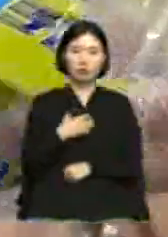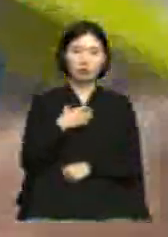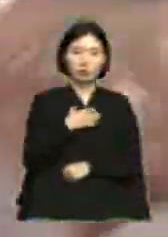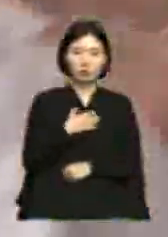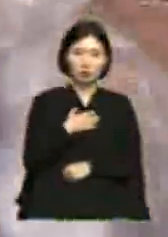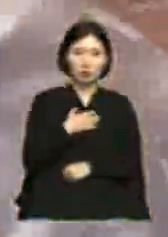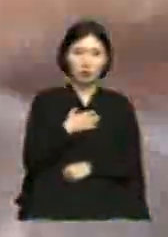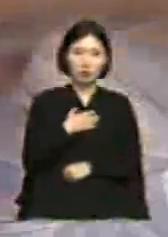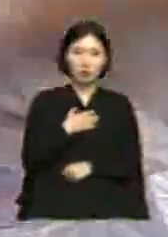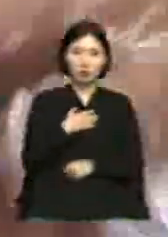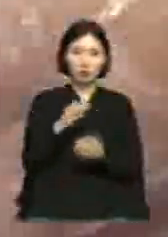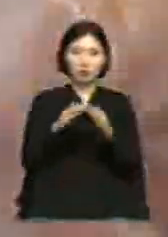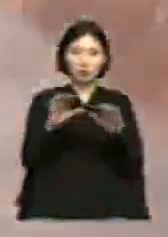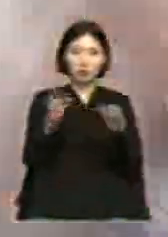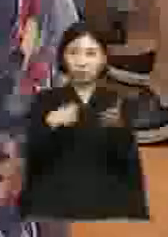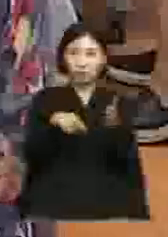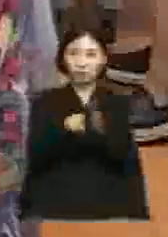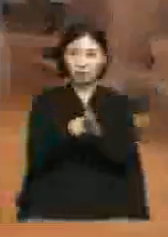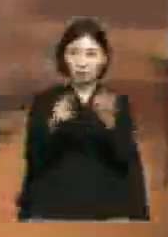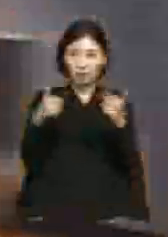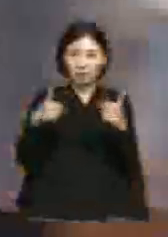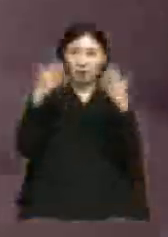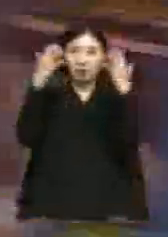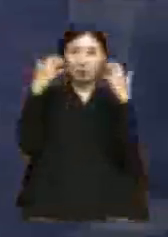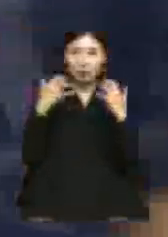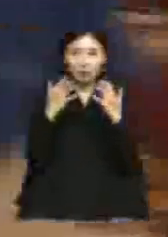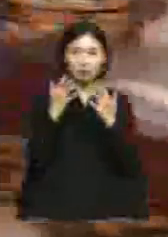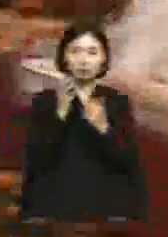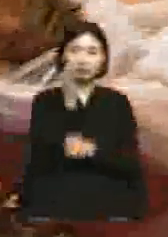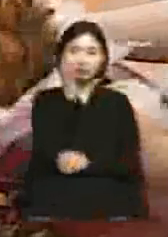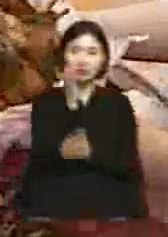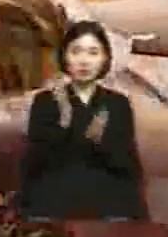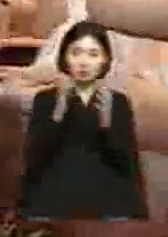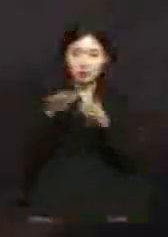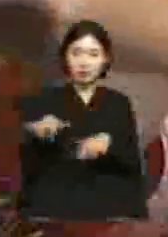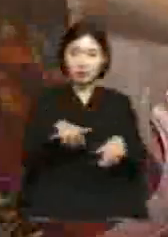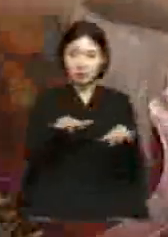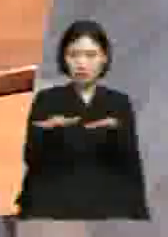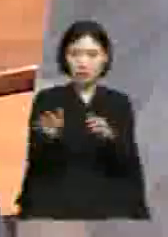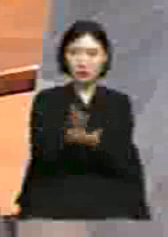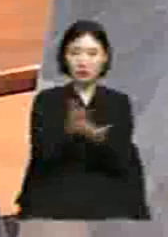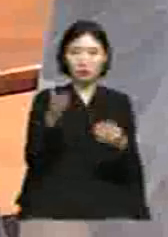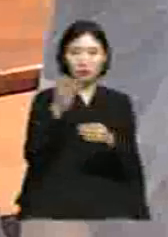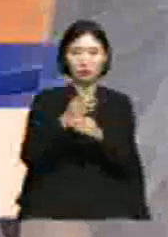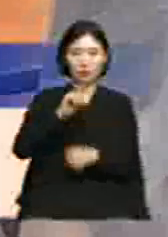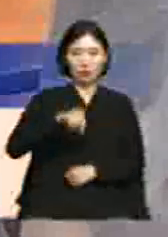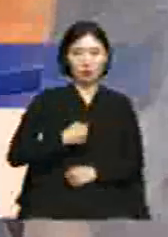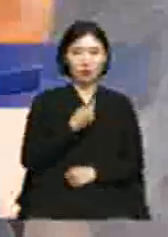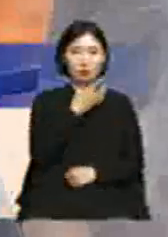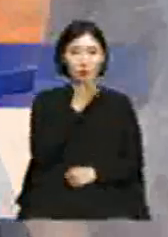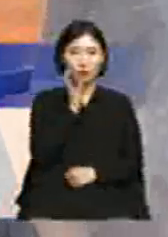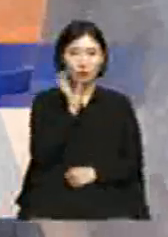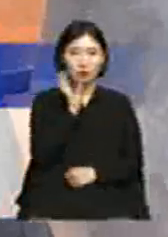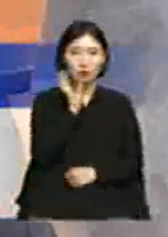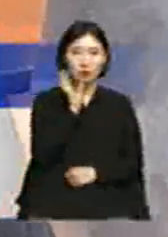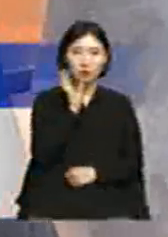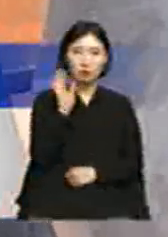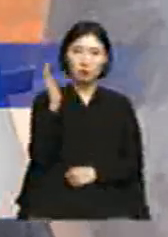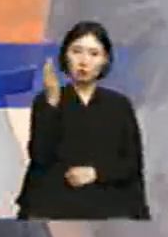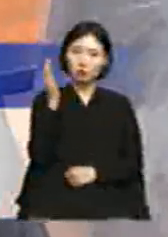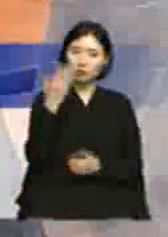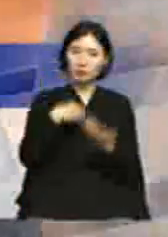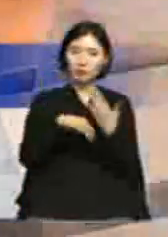감안해 매년 여름마다 김치 나눔 행사가 진행돼 왔습니다. 혼자 계신 그 어르신들이 이때쯤 되면